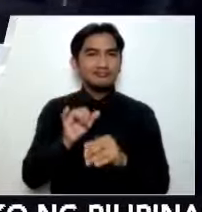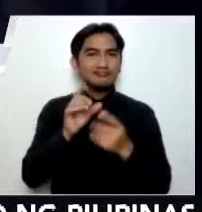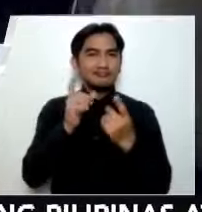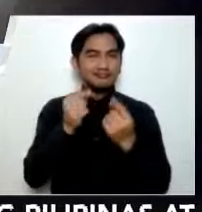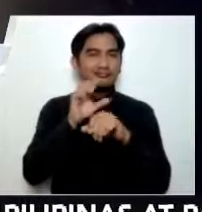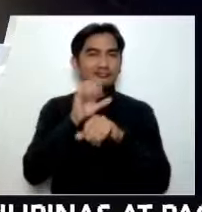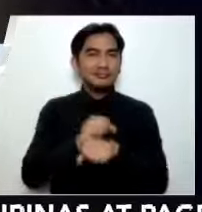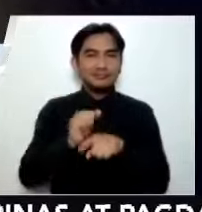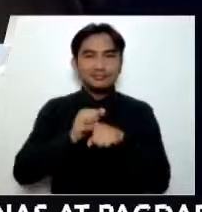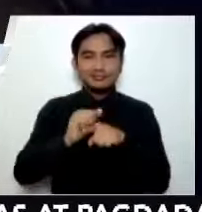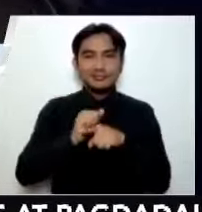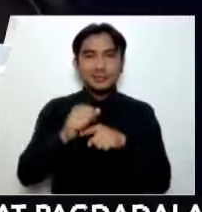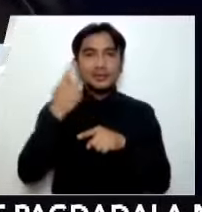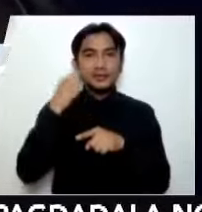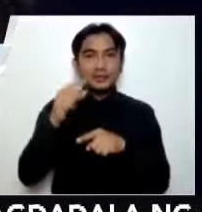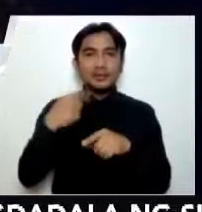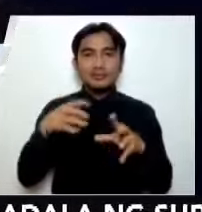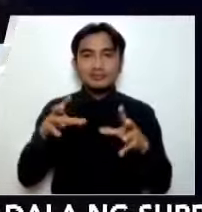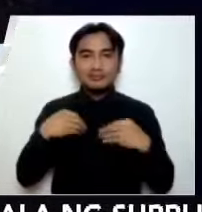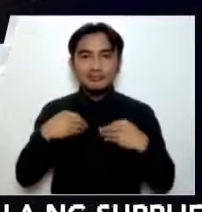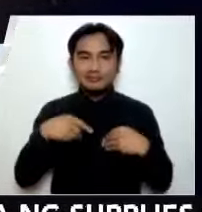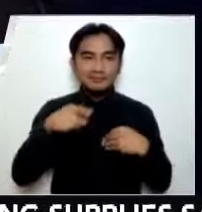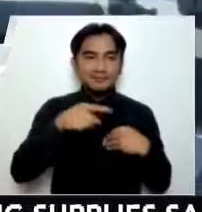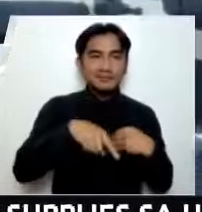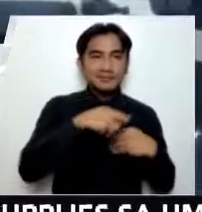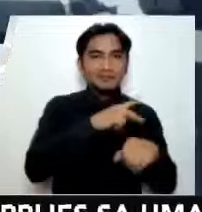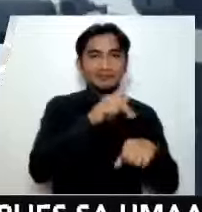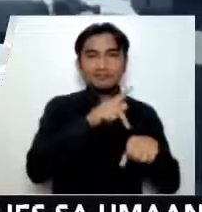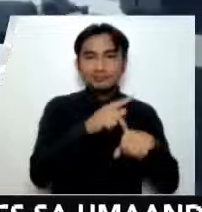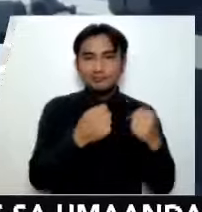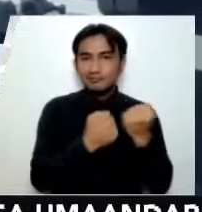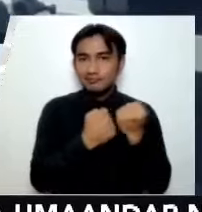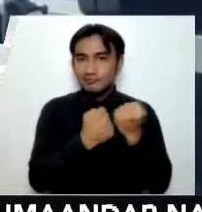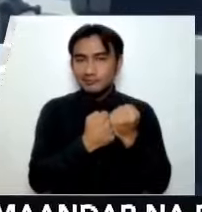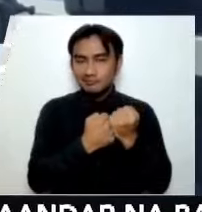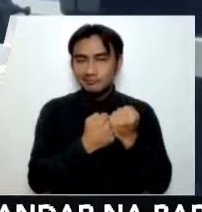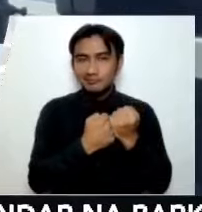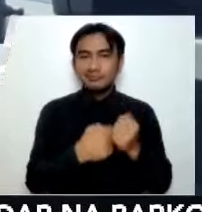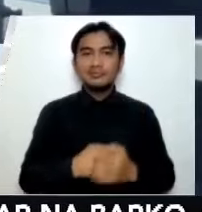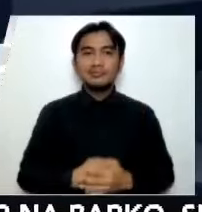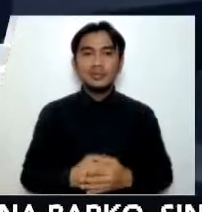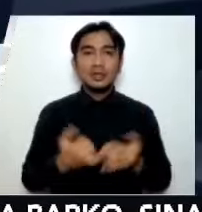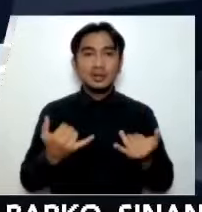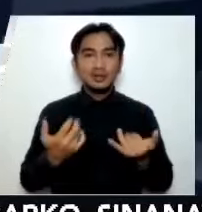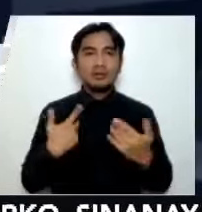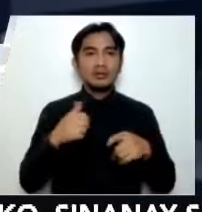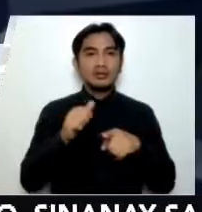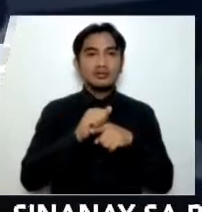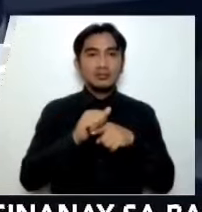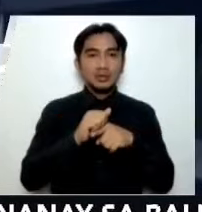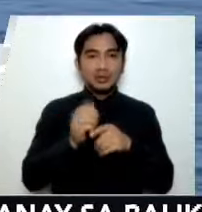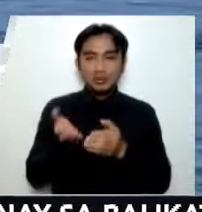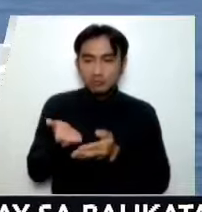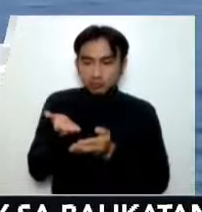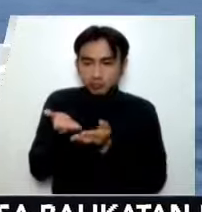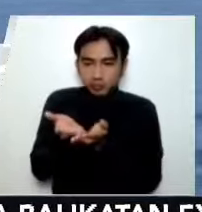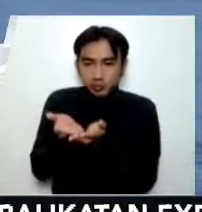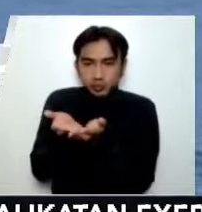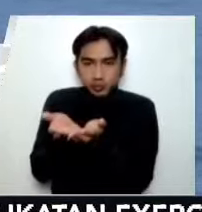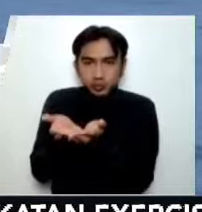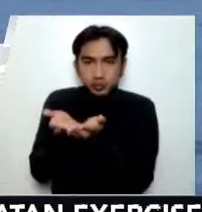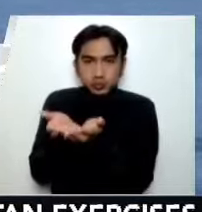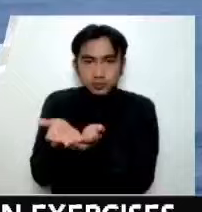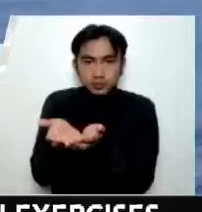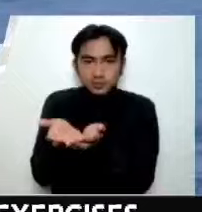assets mula sa mga kaalyado ng Pilipinas sa isa namang simulation isang umaandar na barko ang kunwaring dinalhan ng